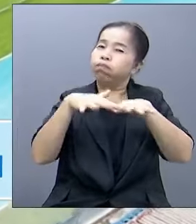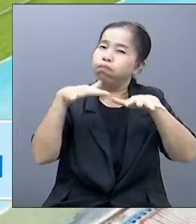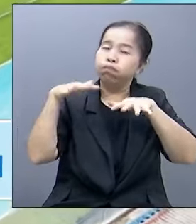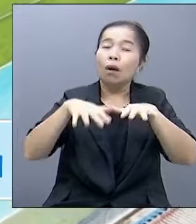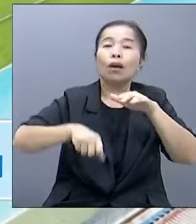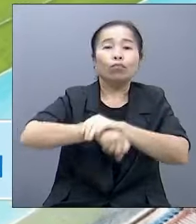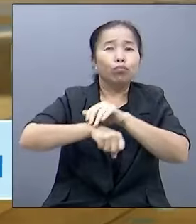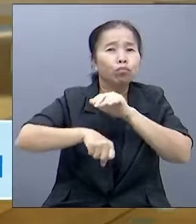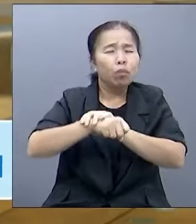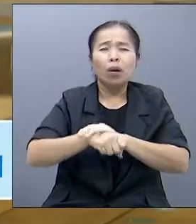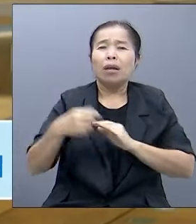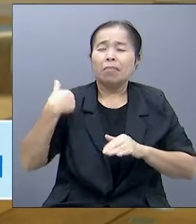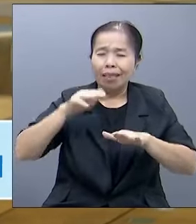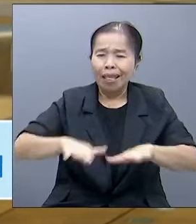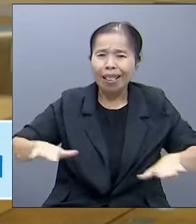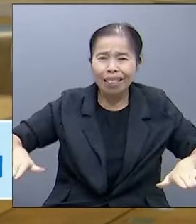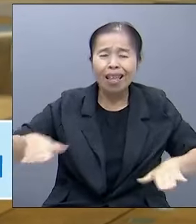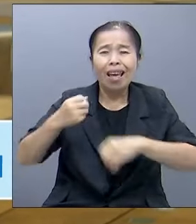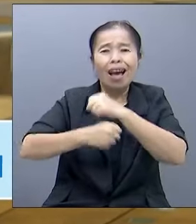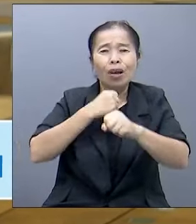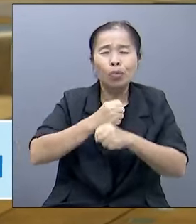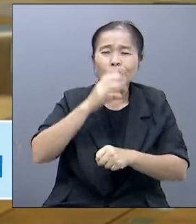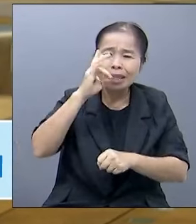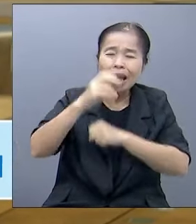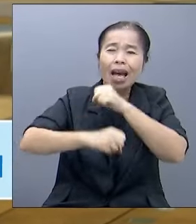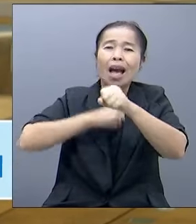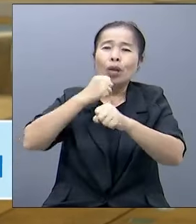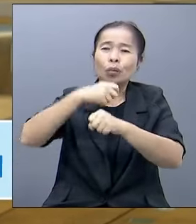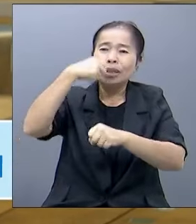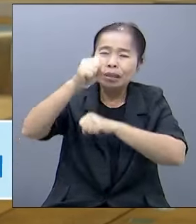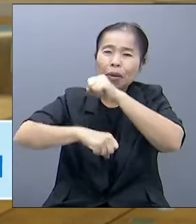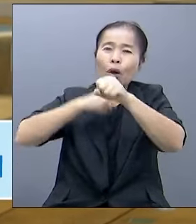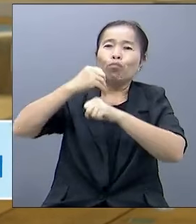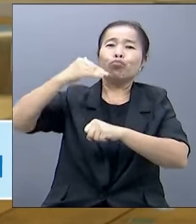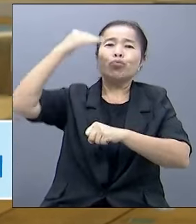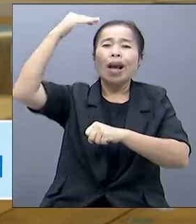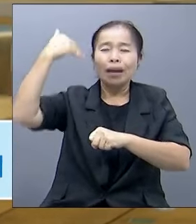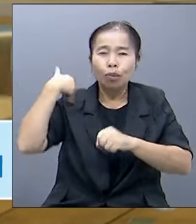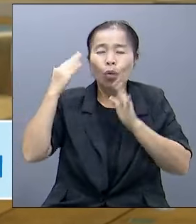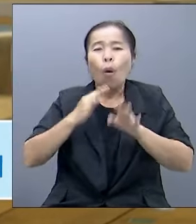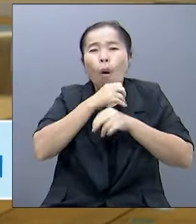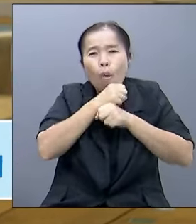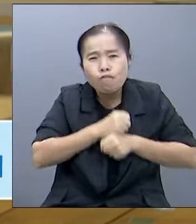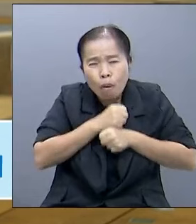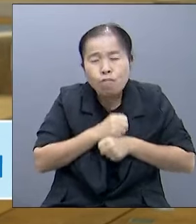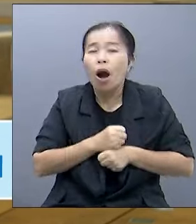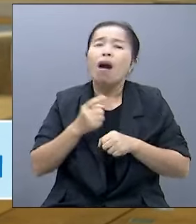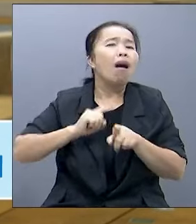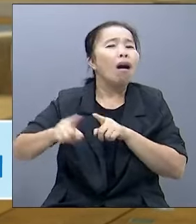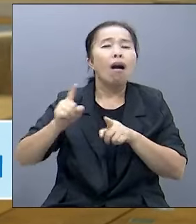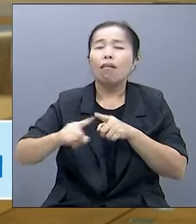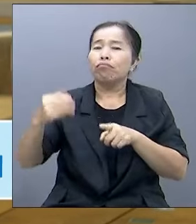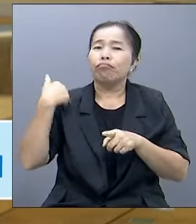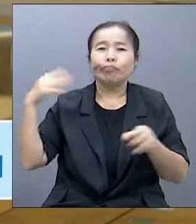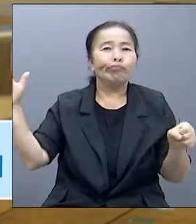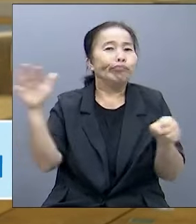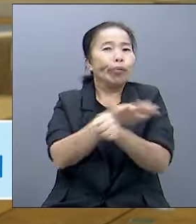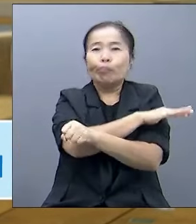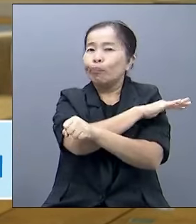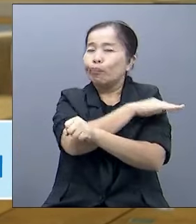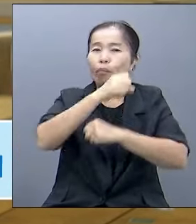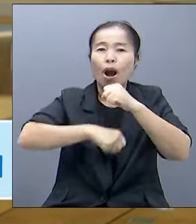ตั้งแต่ทีมเด็กๆ8ปี10ปีและเป็นผู้ใหญ่แล้วก็เป็นผู้สูงวัยเป็นผู้สูงอายุครบถ้วนขบวนความทุ